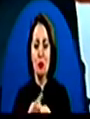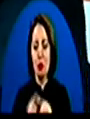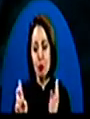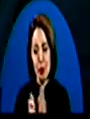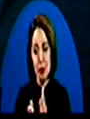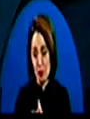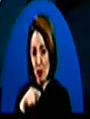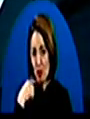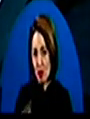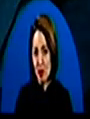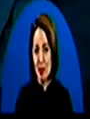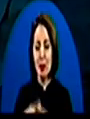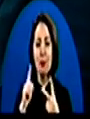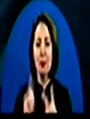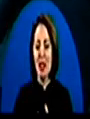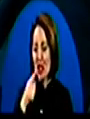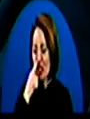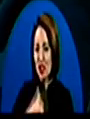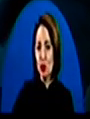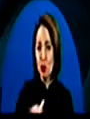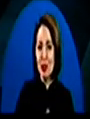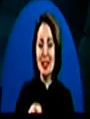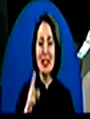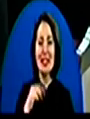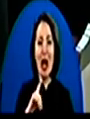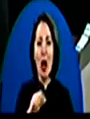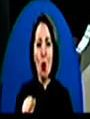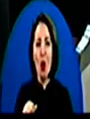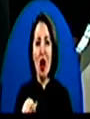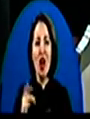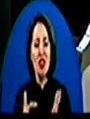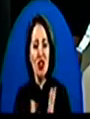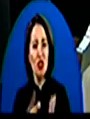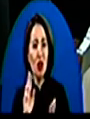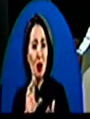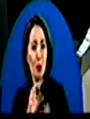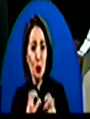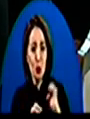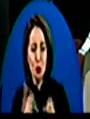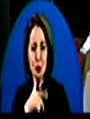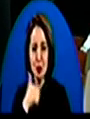Уулзалтын үеэр бүгд найрамд хятад ард улсын Дахуа технологи компани үйлдвэрлэсэн